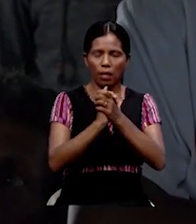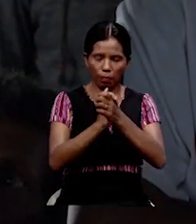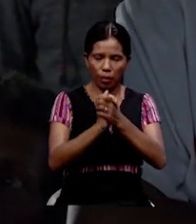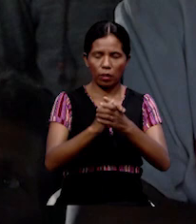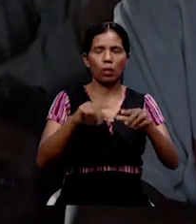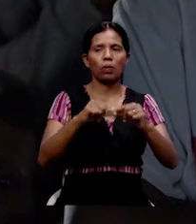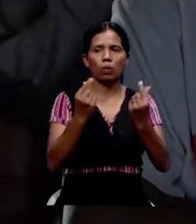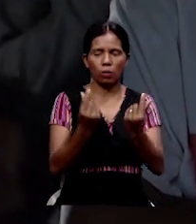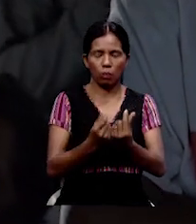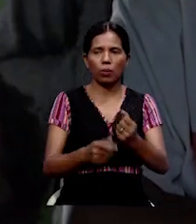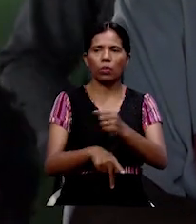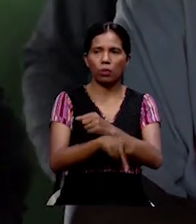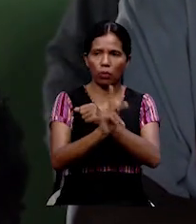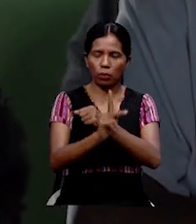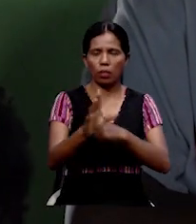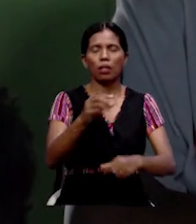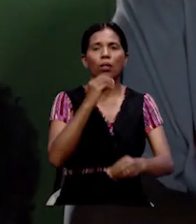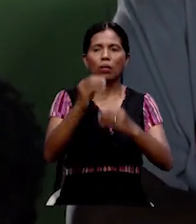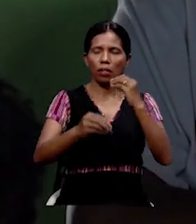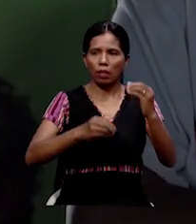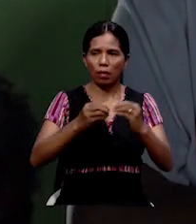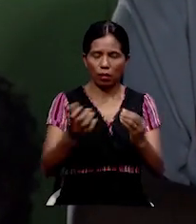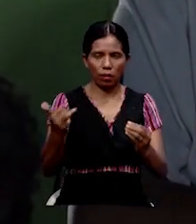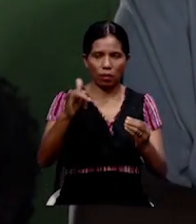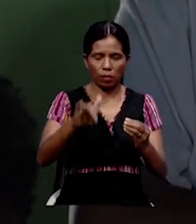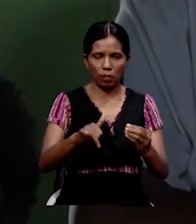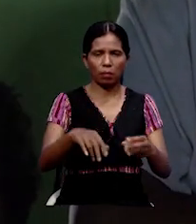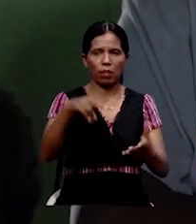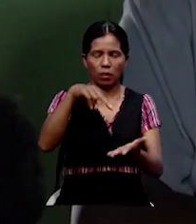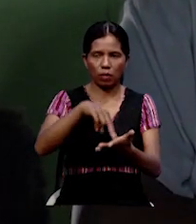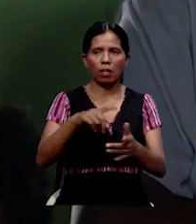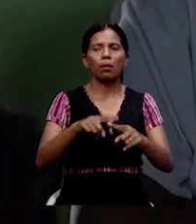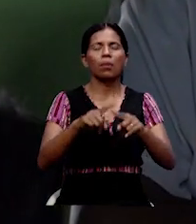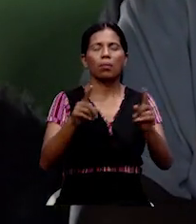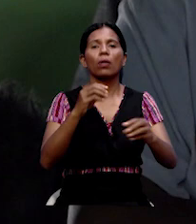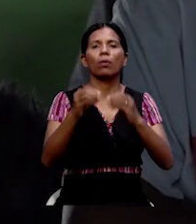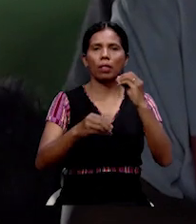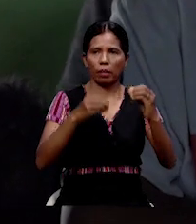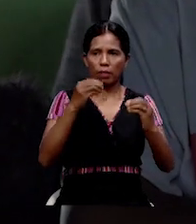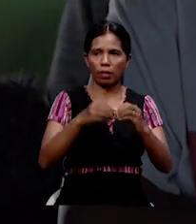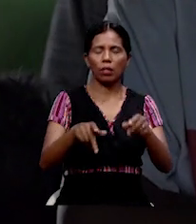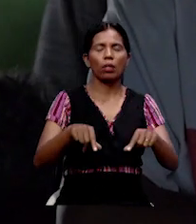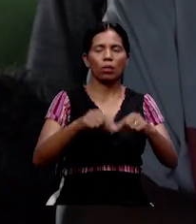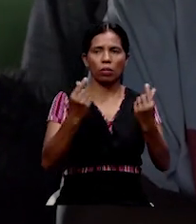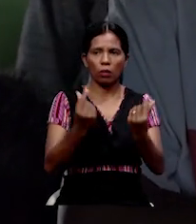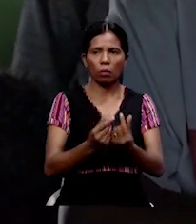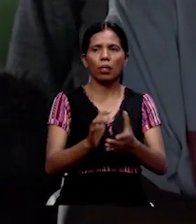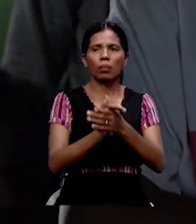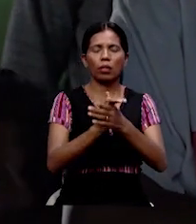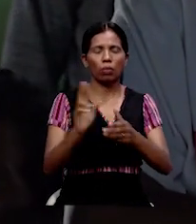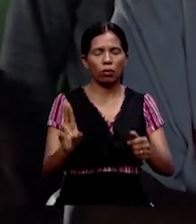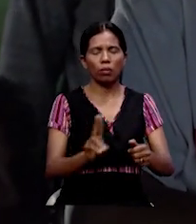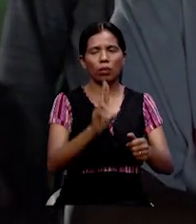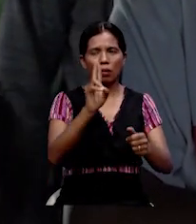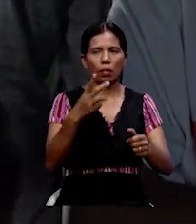humo. Significa kata sigla nama kumo, bebe significa kata grupo hametin unidade batibian oan,